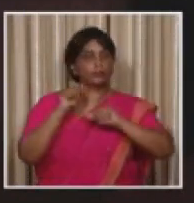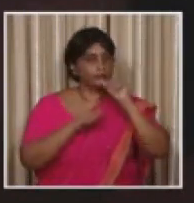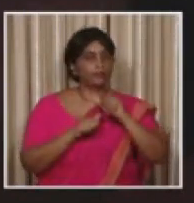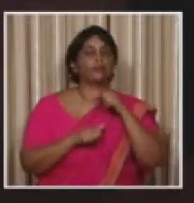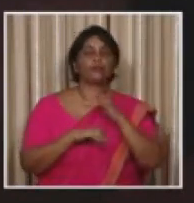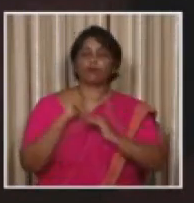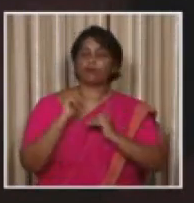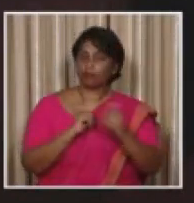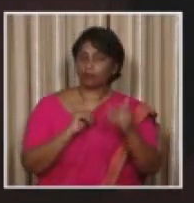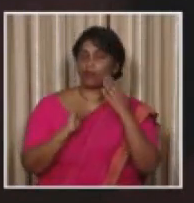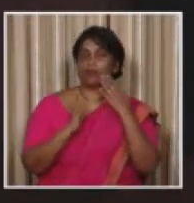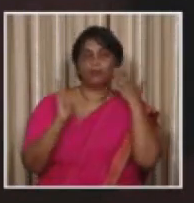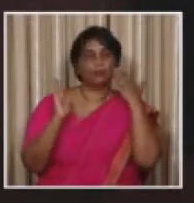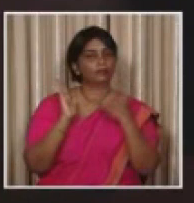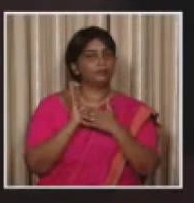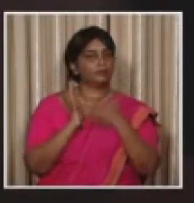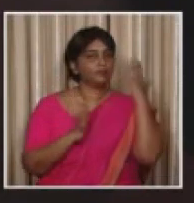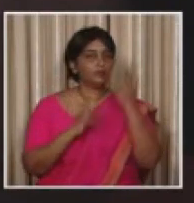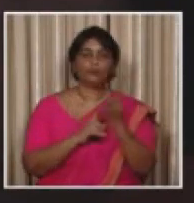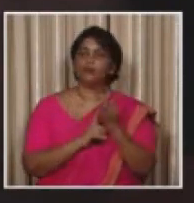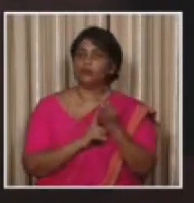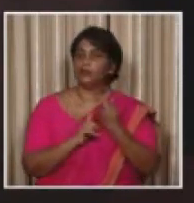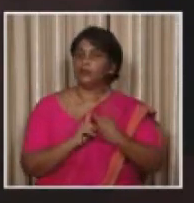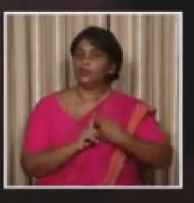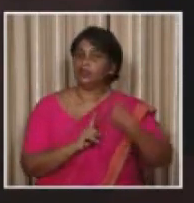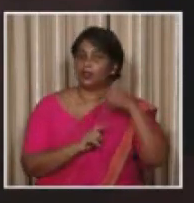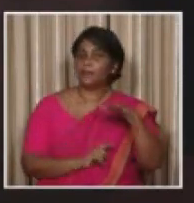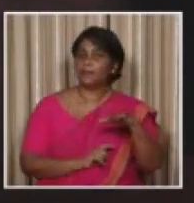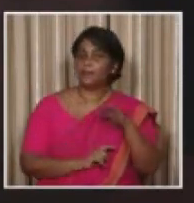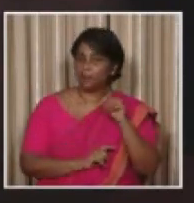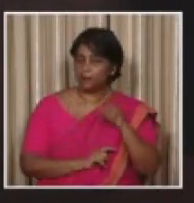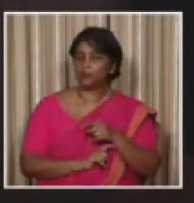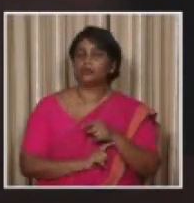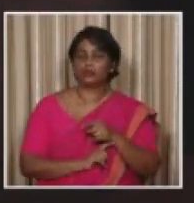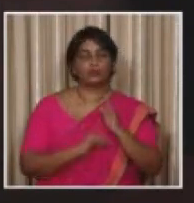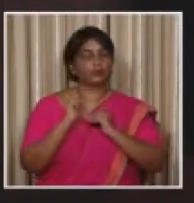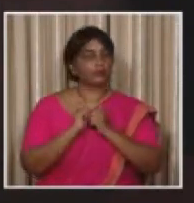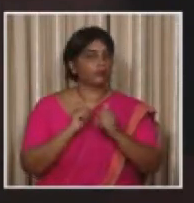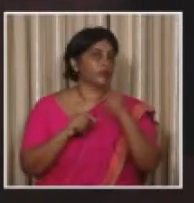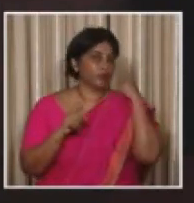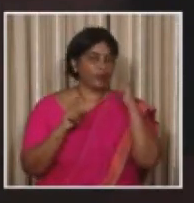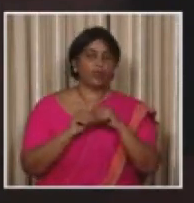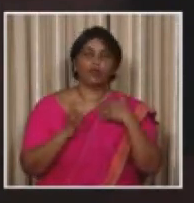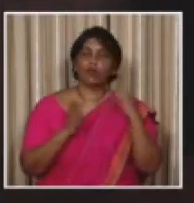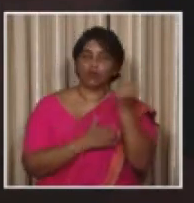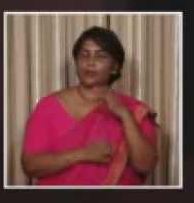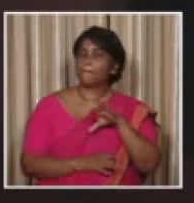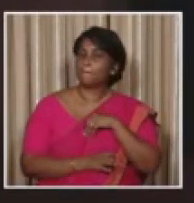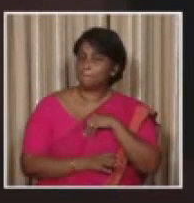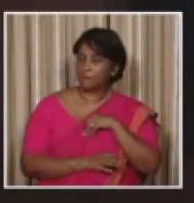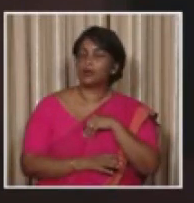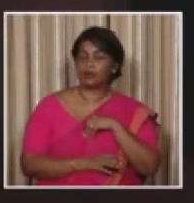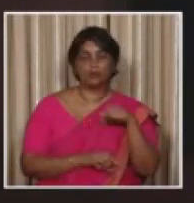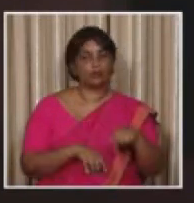ආයුර්වේද ක්‍රමවේද ප්‍රතිකර්ම ක්‍රමවේද ලෝකයේ ආර්ථිකයන් දියුණු කරන්නට භාවිතා කරන ක්‍රමවේදයක් කියලා අපි හැමෝම පිළිගන්න